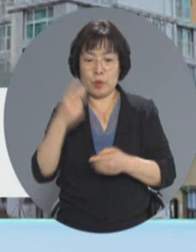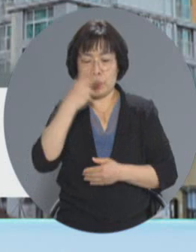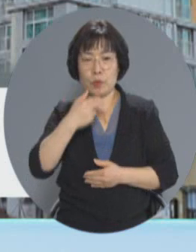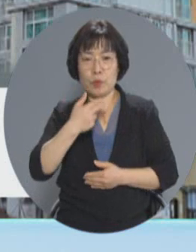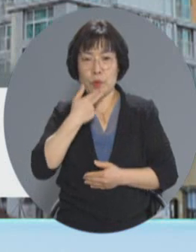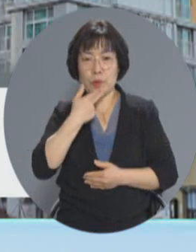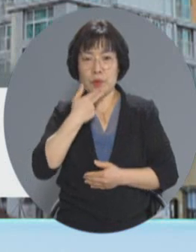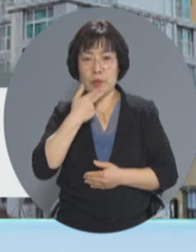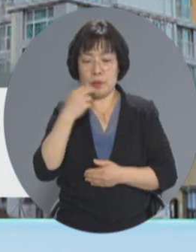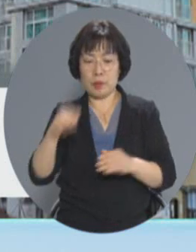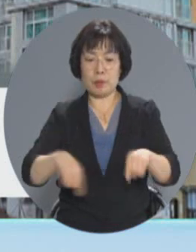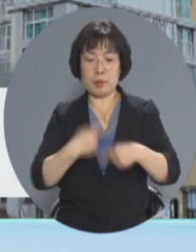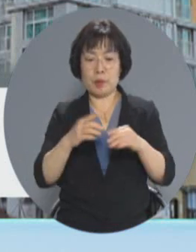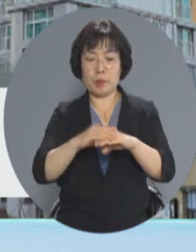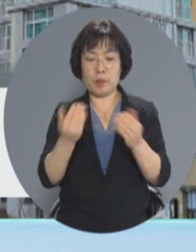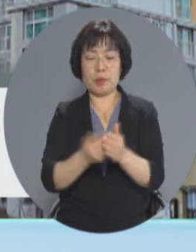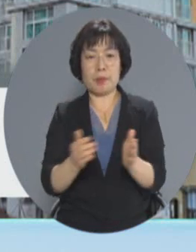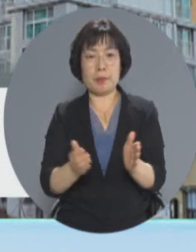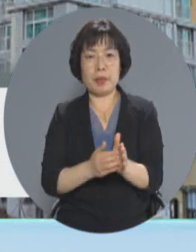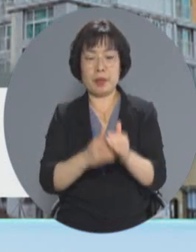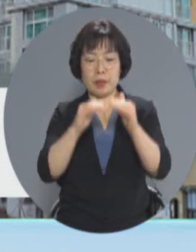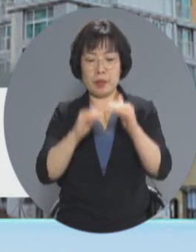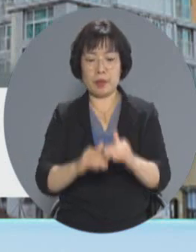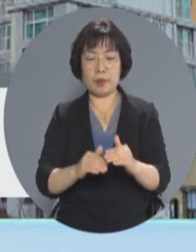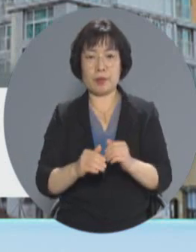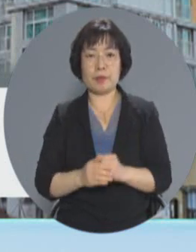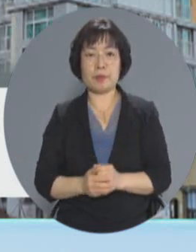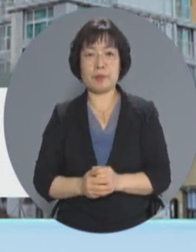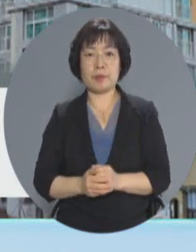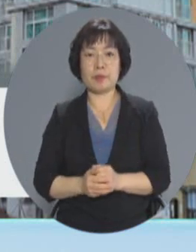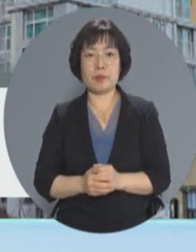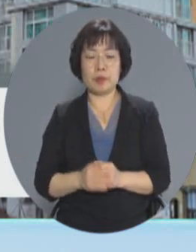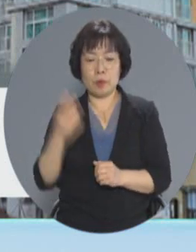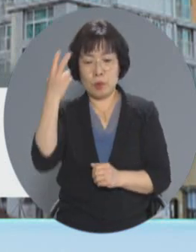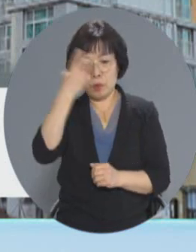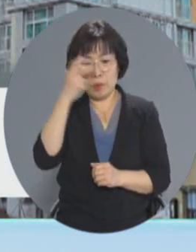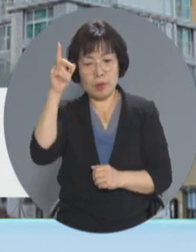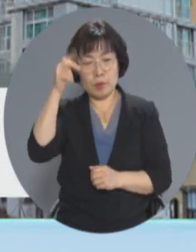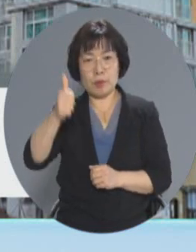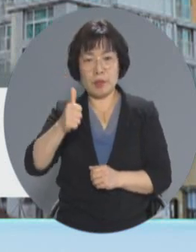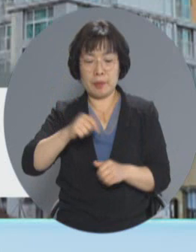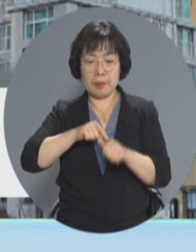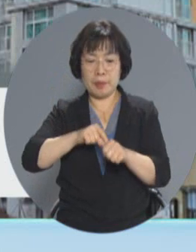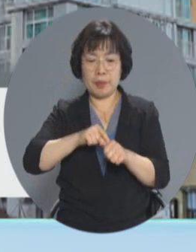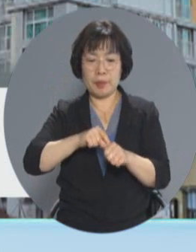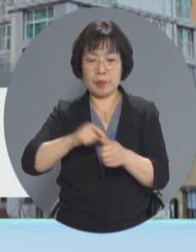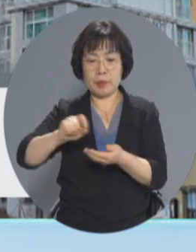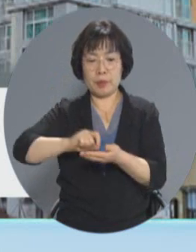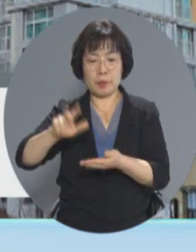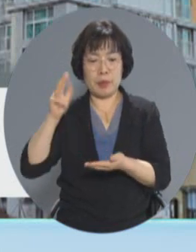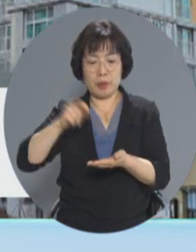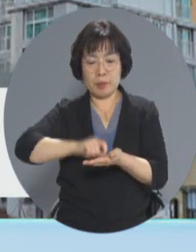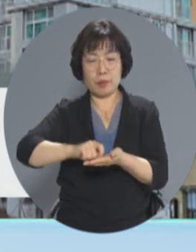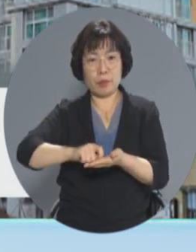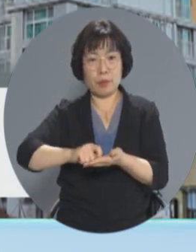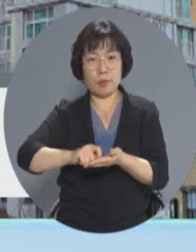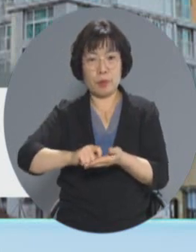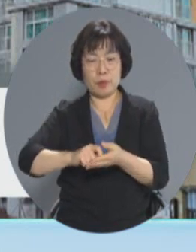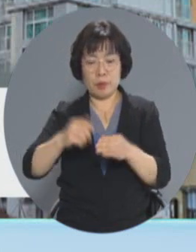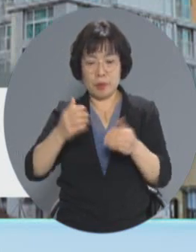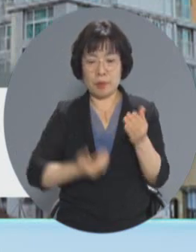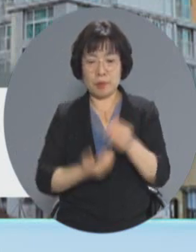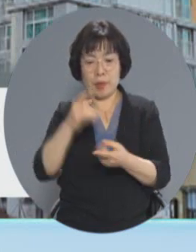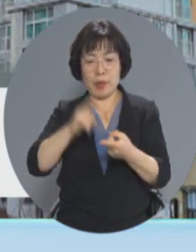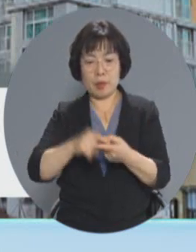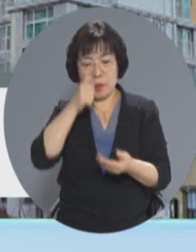채 자체 종결한 것으로 드러났습니다. 또 관리소장의 강요로 작성된 각서를 기반으로 사건을 무혐의